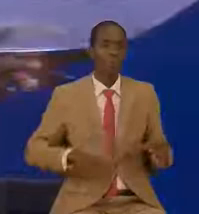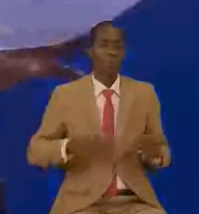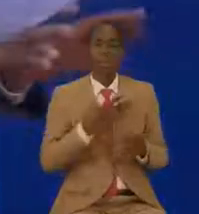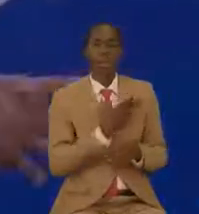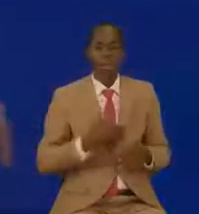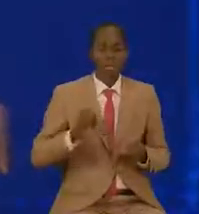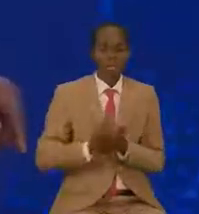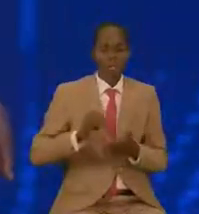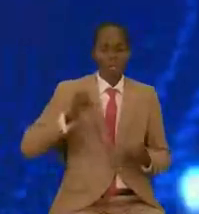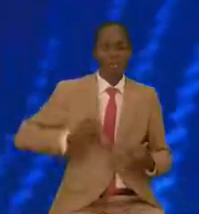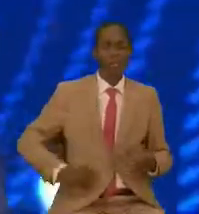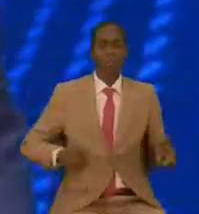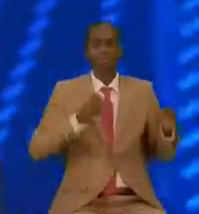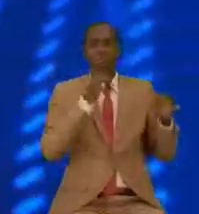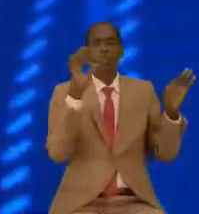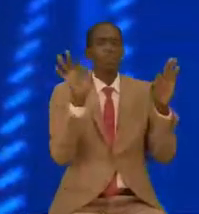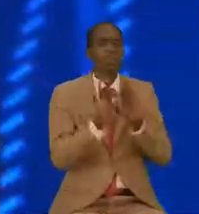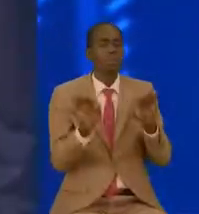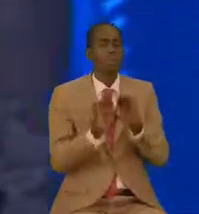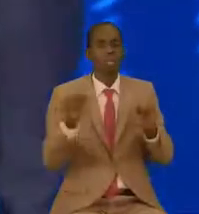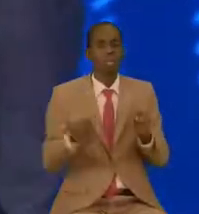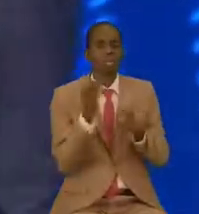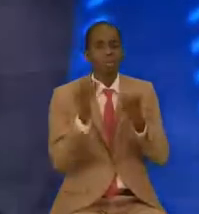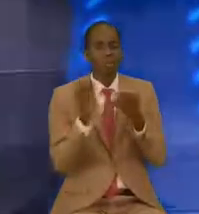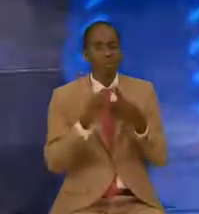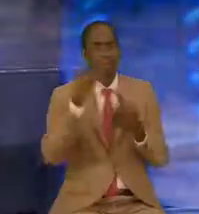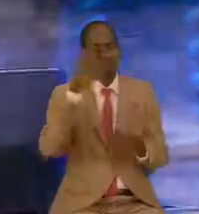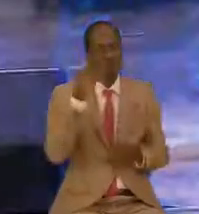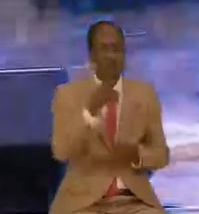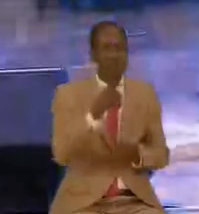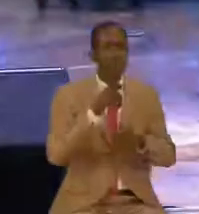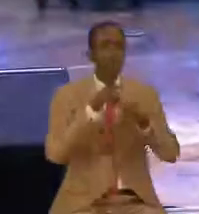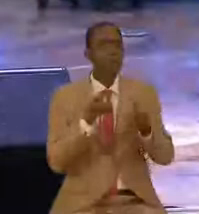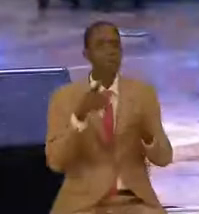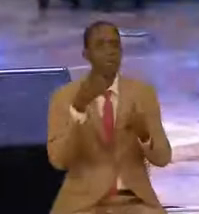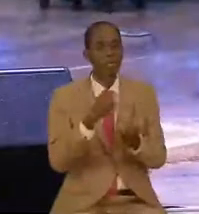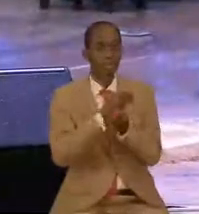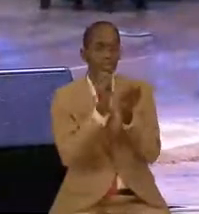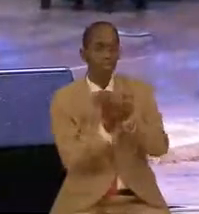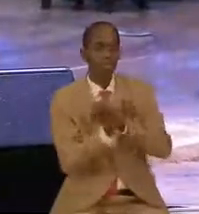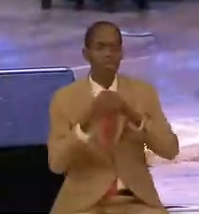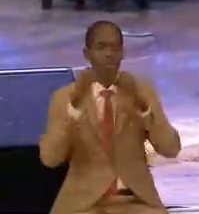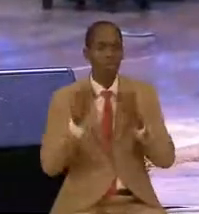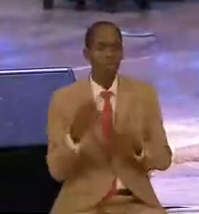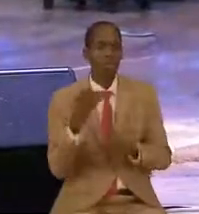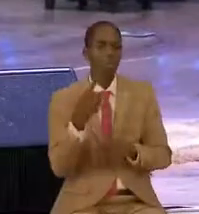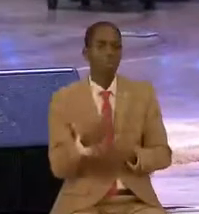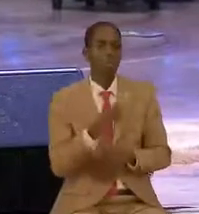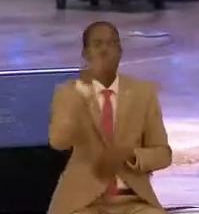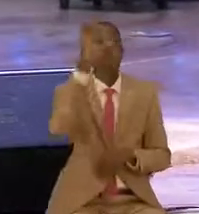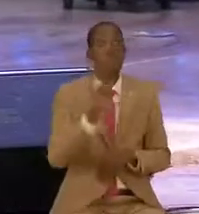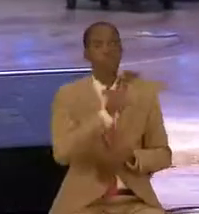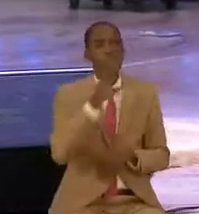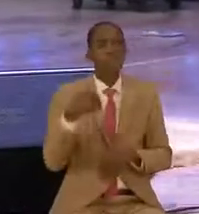circoncision n'importe plus pour lui, mais la puissance transformatrice de la croix. Nous avons vu